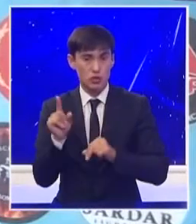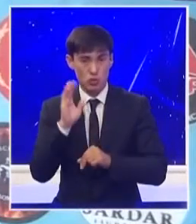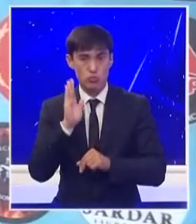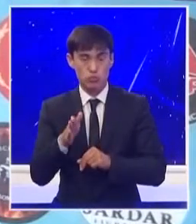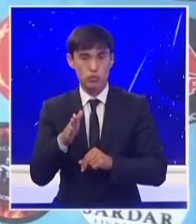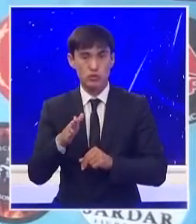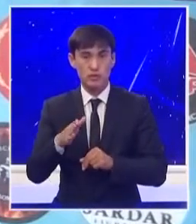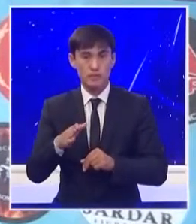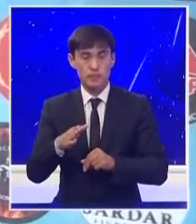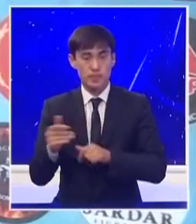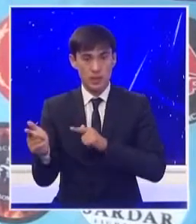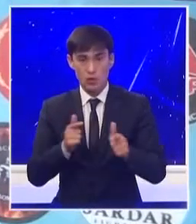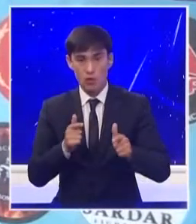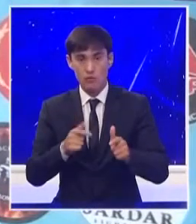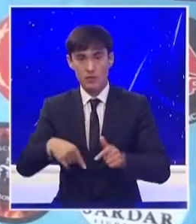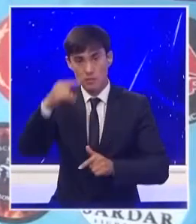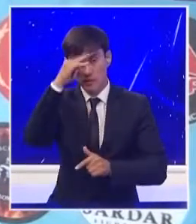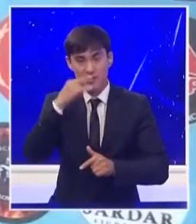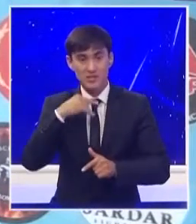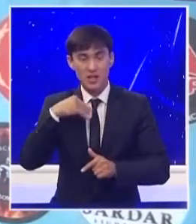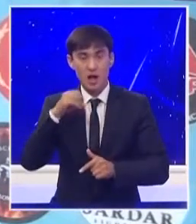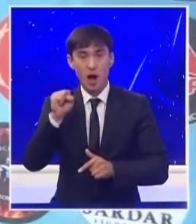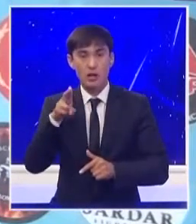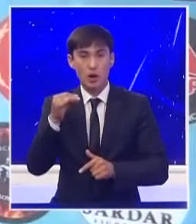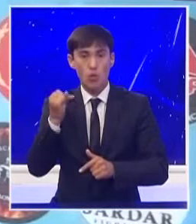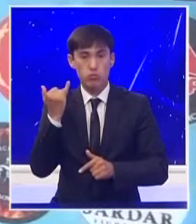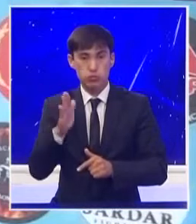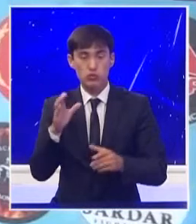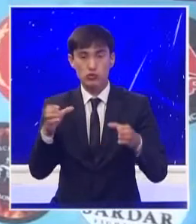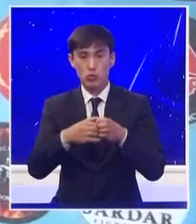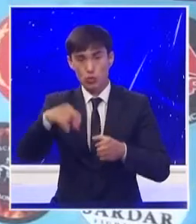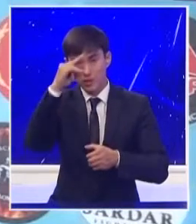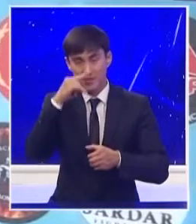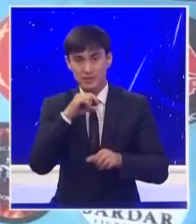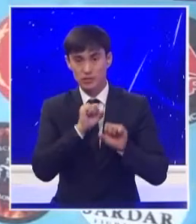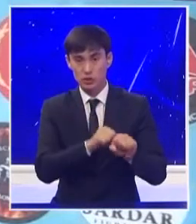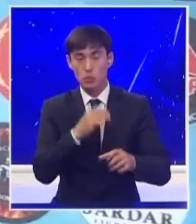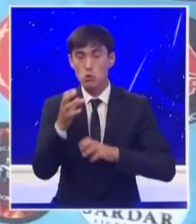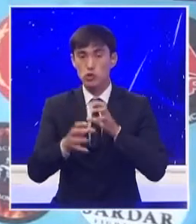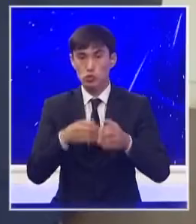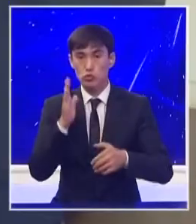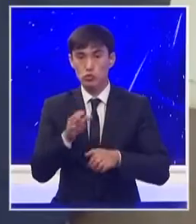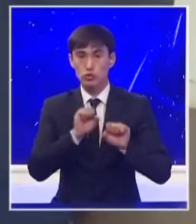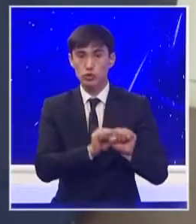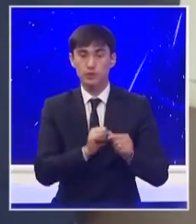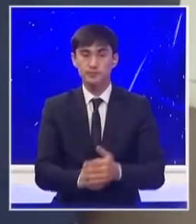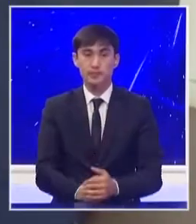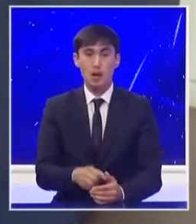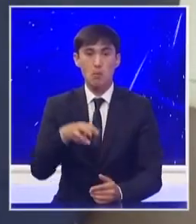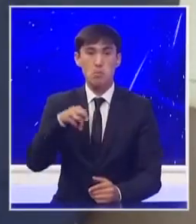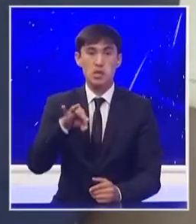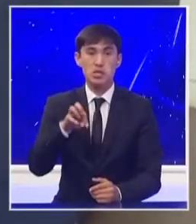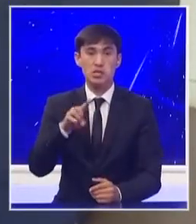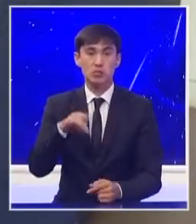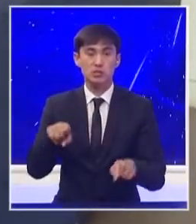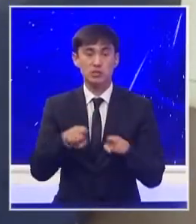будет, выстрелит. И он выиграл Казахстан в Актау. Сейчас представляет сборную Казахстана на международной арене. Мейржан Абельмурат